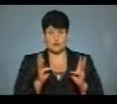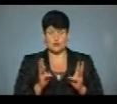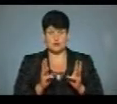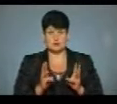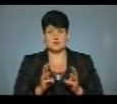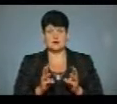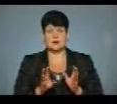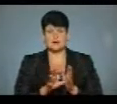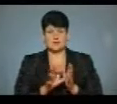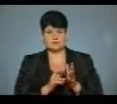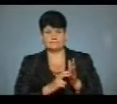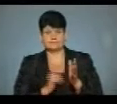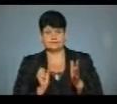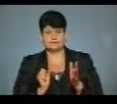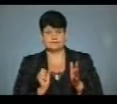АЗС від електрики.